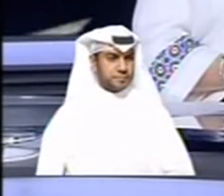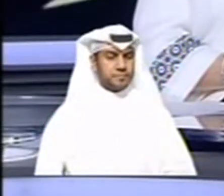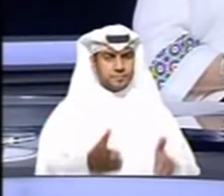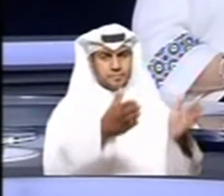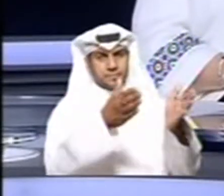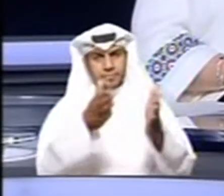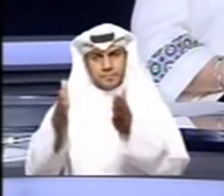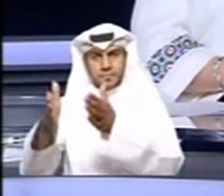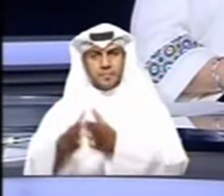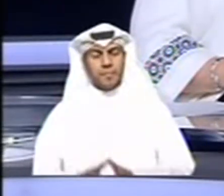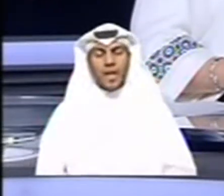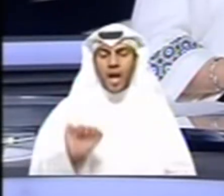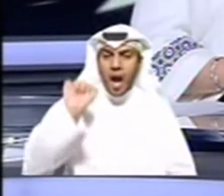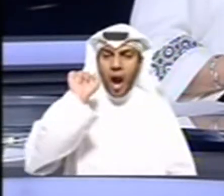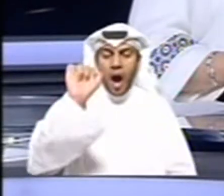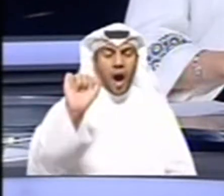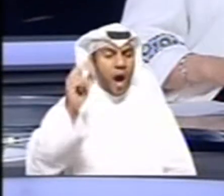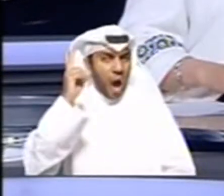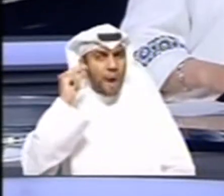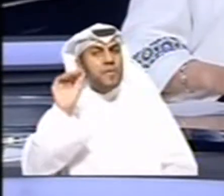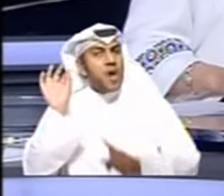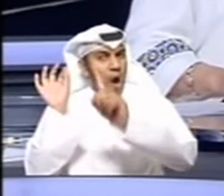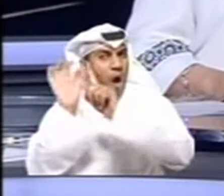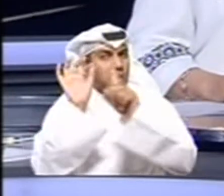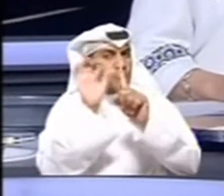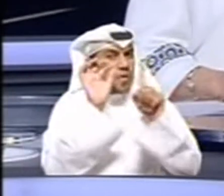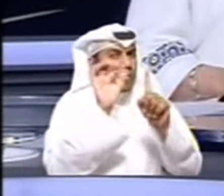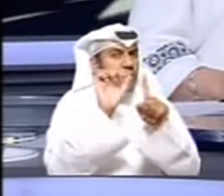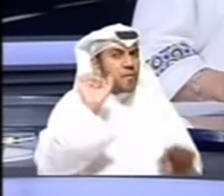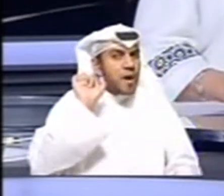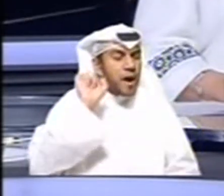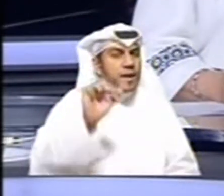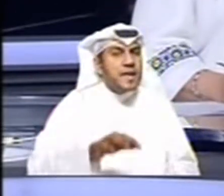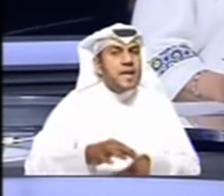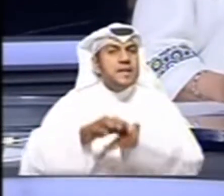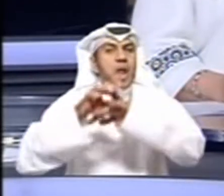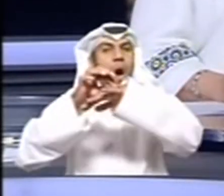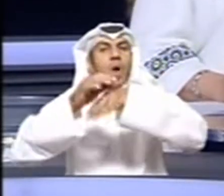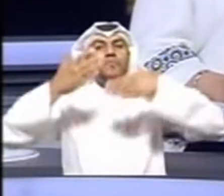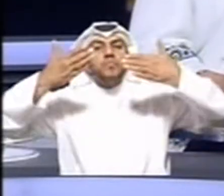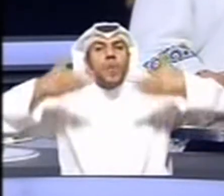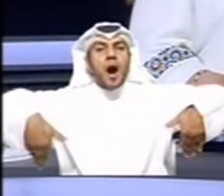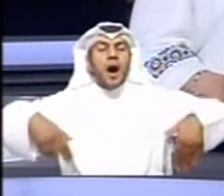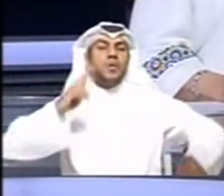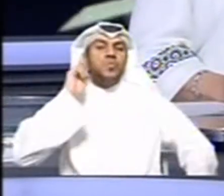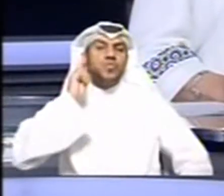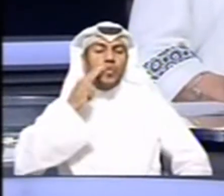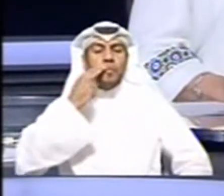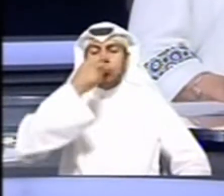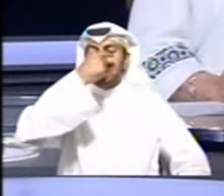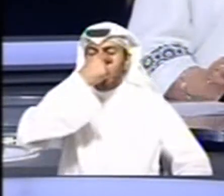في خطوة تهدف إلى تعزيز وإبراز دور أصحاب الهمم من ذوي الاحتياجات